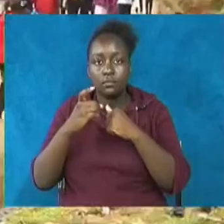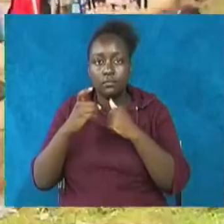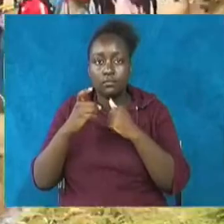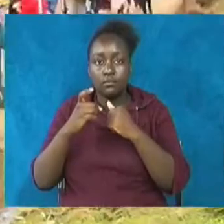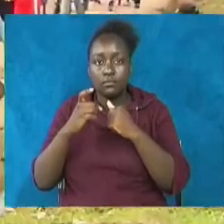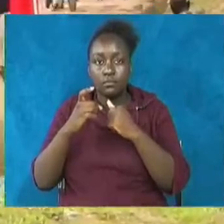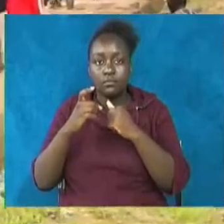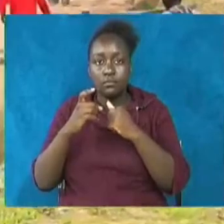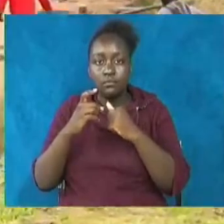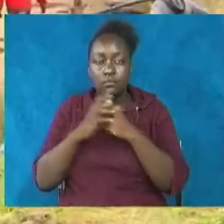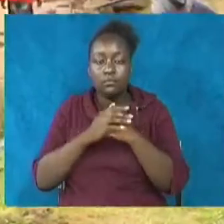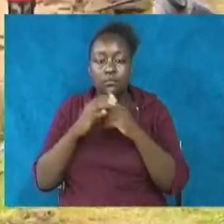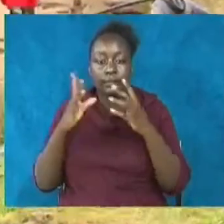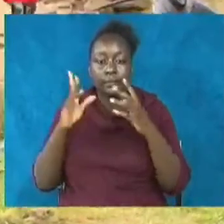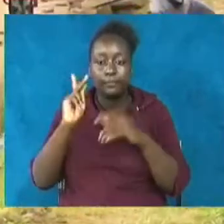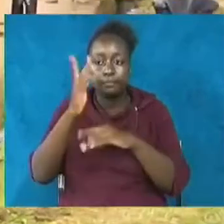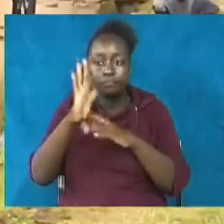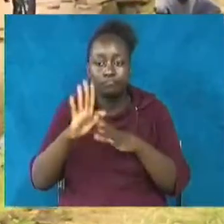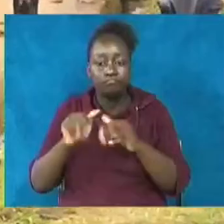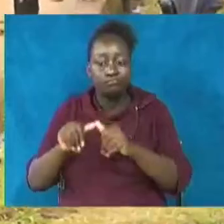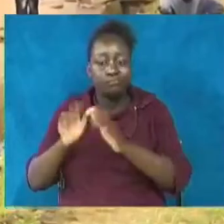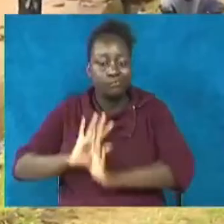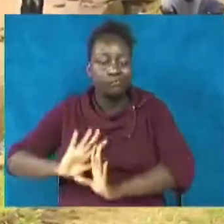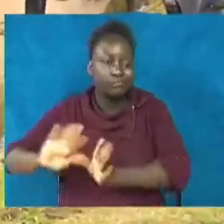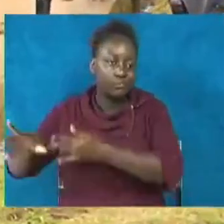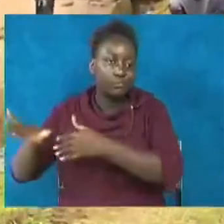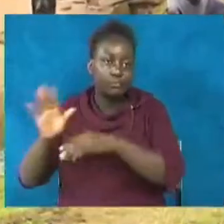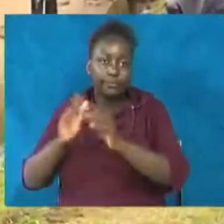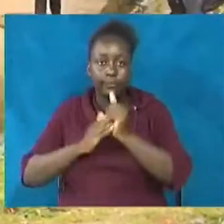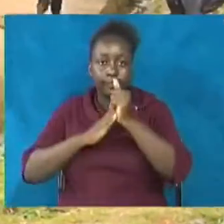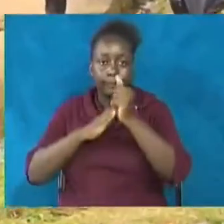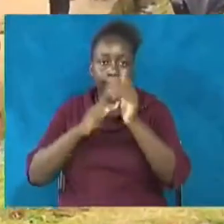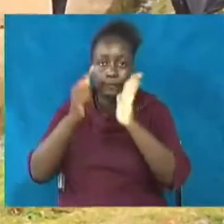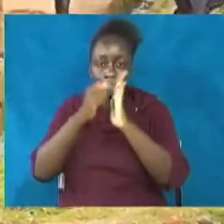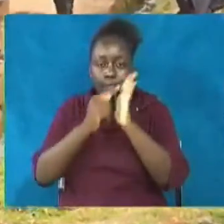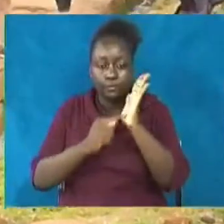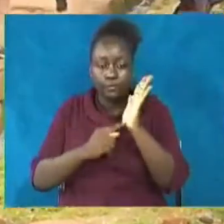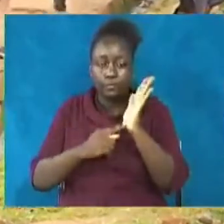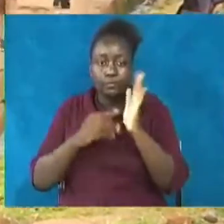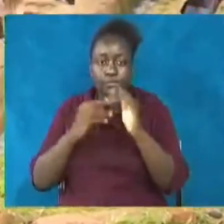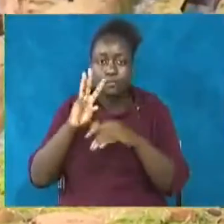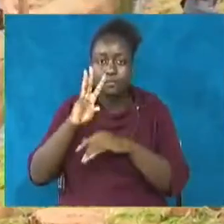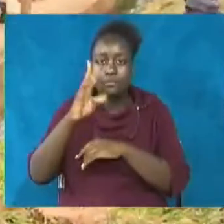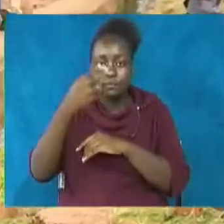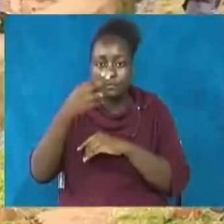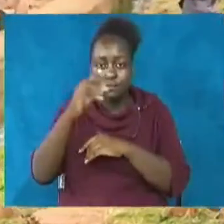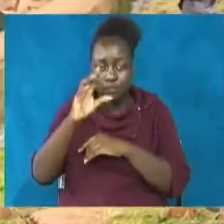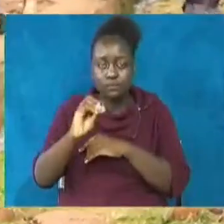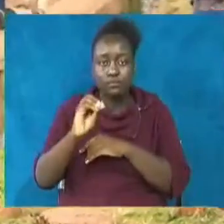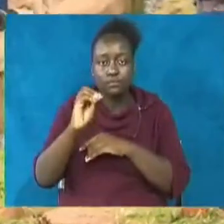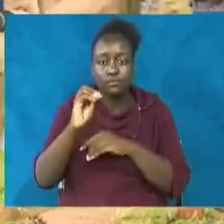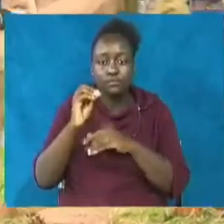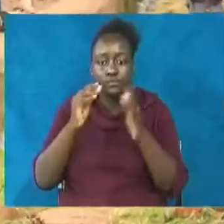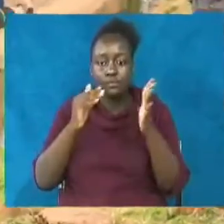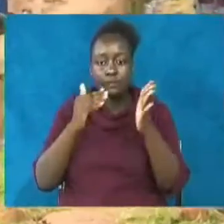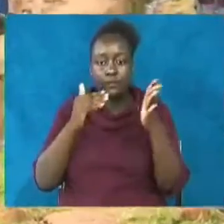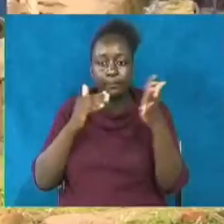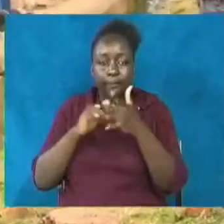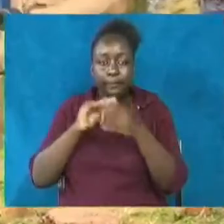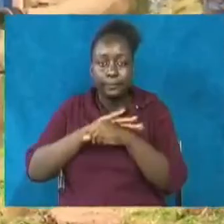1,053,031. Huku Wakenya wakizidi kupuuza sana maagizo yanayotolewa na shirika la afya duniani, inawezekana